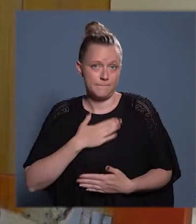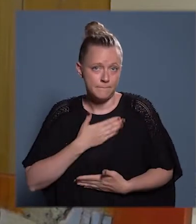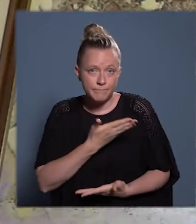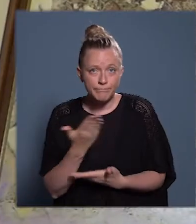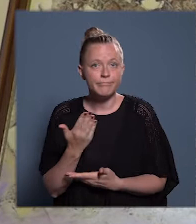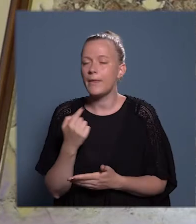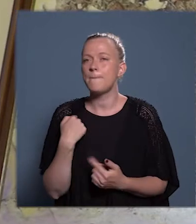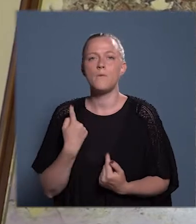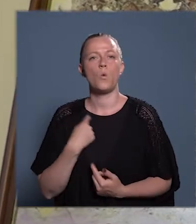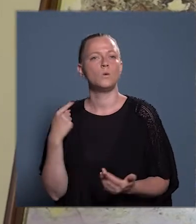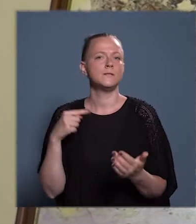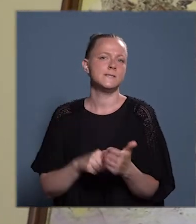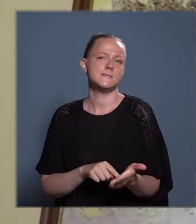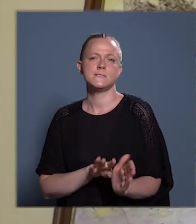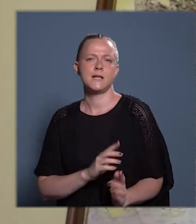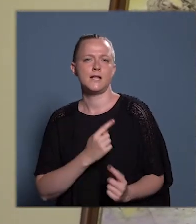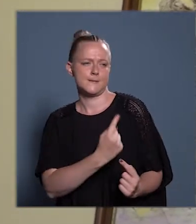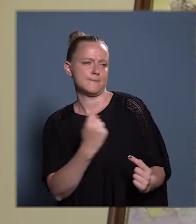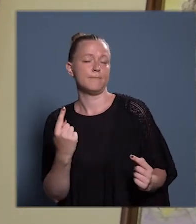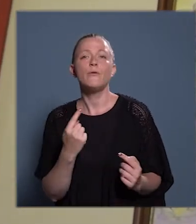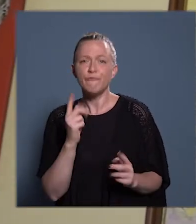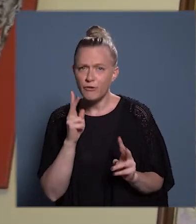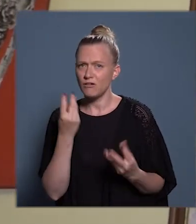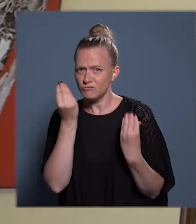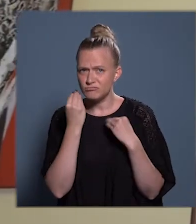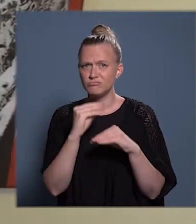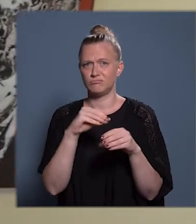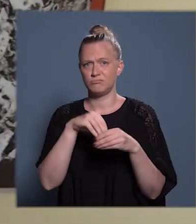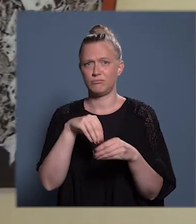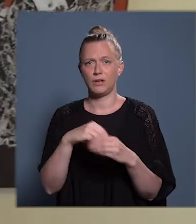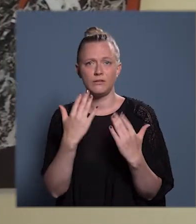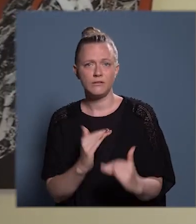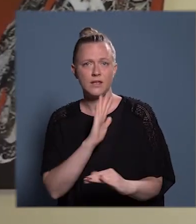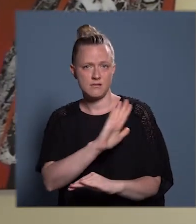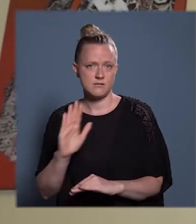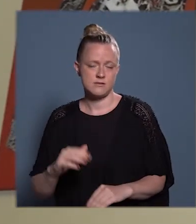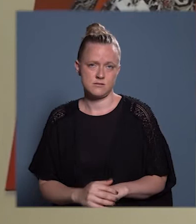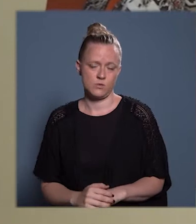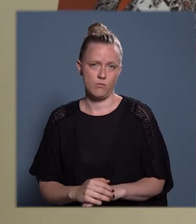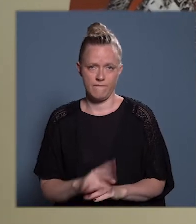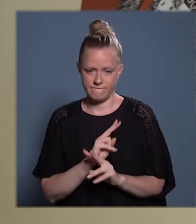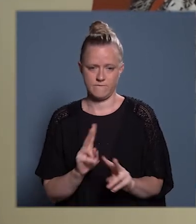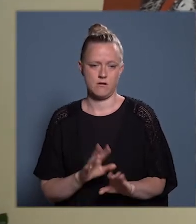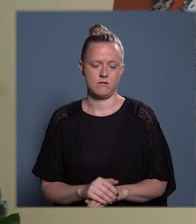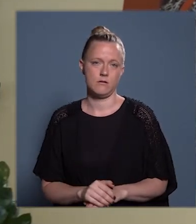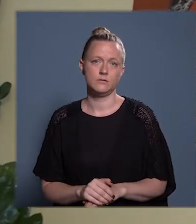öncélú képek ezek, hanem mondandójuk van a néző felé, és méghozzá úgy